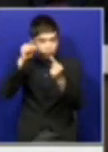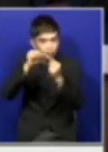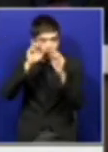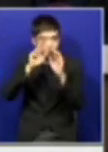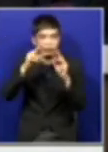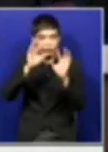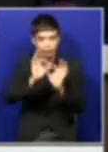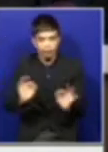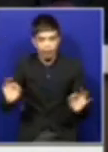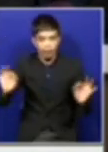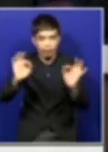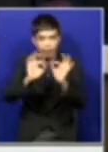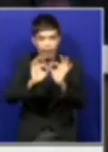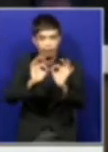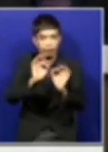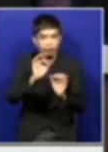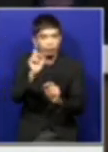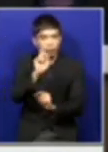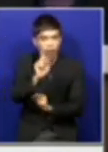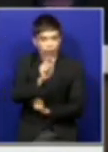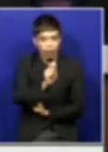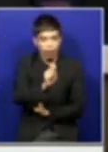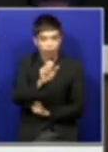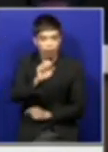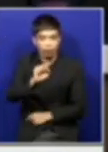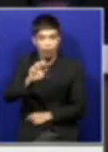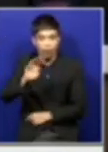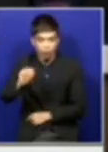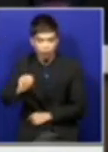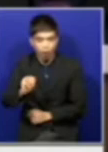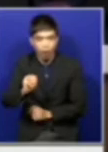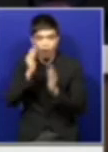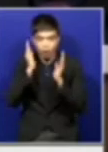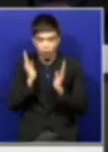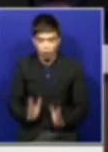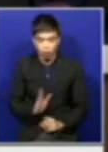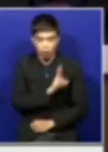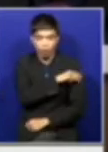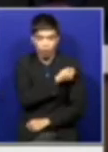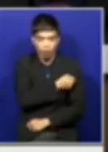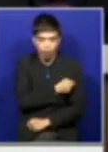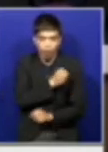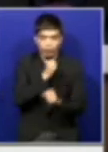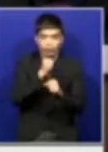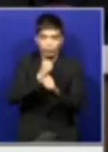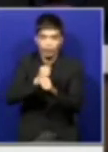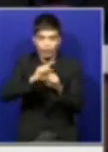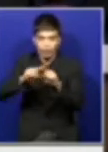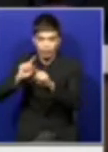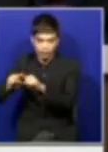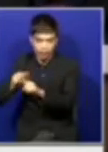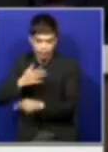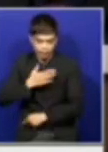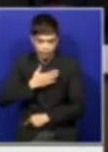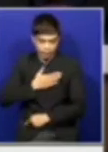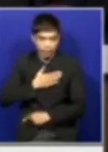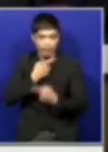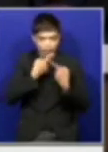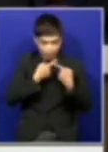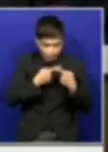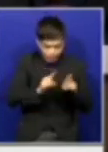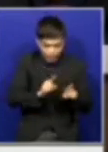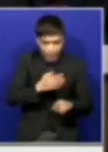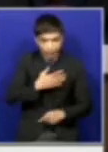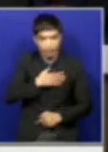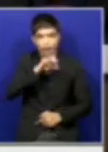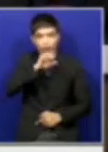กับอสม.และก็บุคลากรทางการแพทย์แต่ผมเป็นสสบ้านนอกได้เห็นก